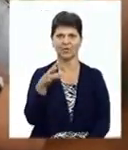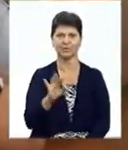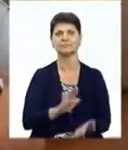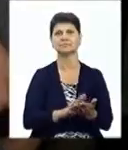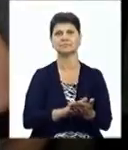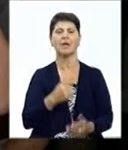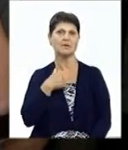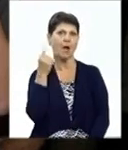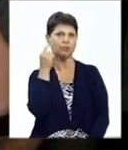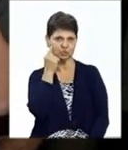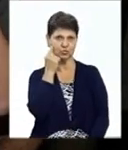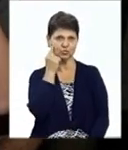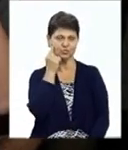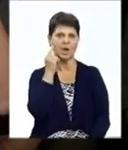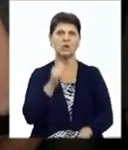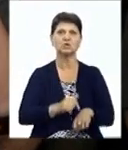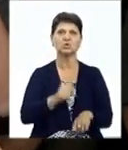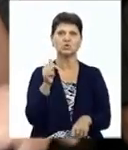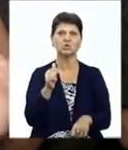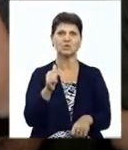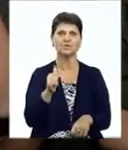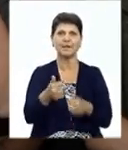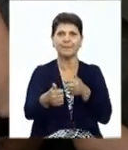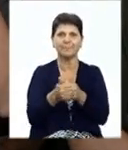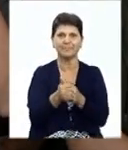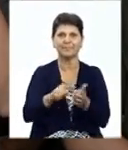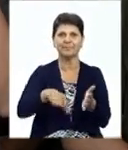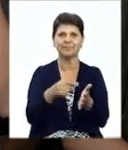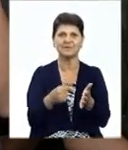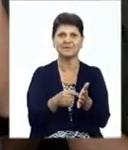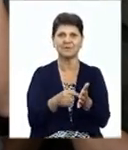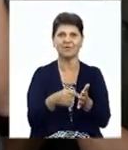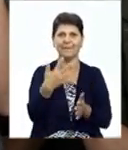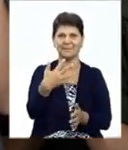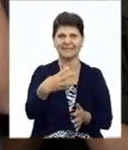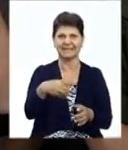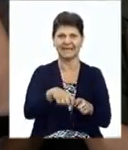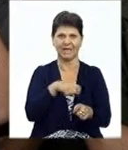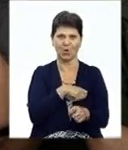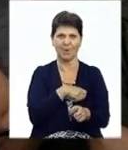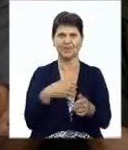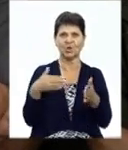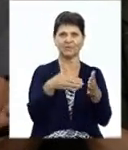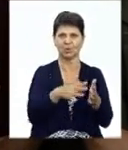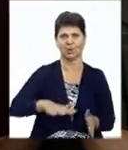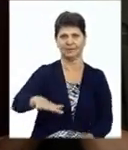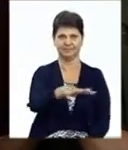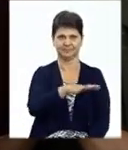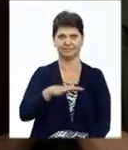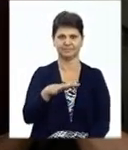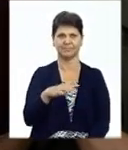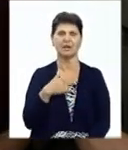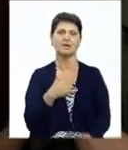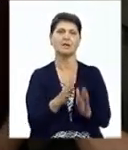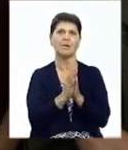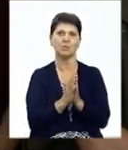їздять. Я почув сьогодні проблематику стосовно приміського і ці такі маршрути, які стосуються до 50-кілометрової зони. Значить, я